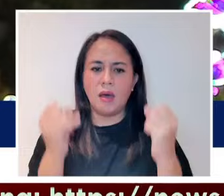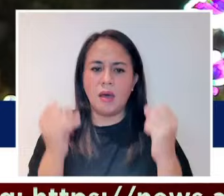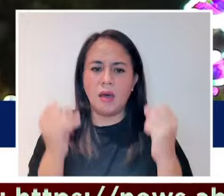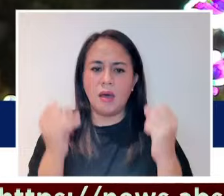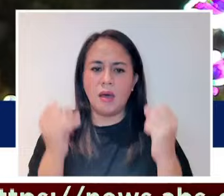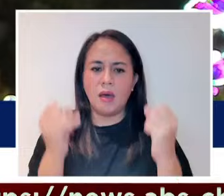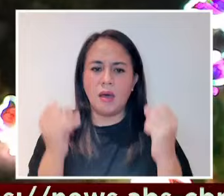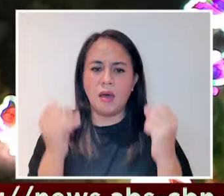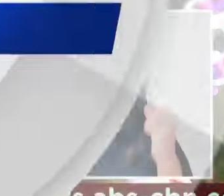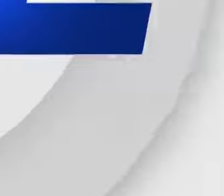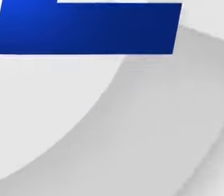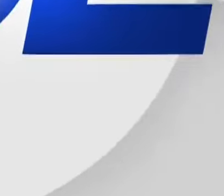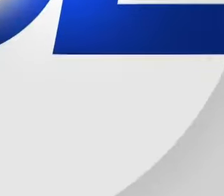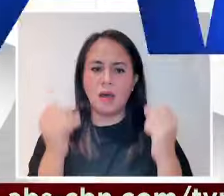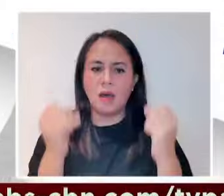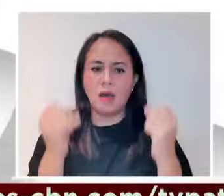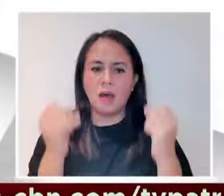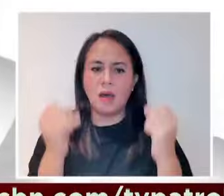water.